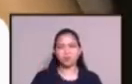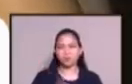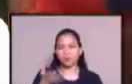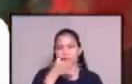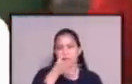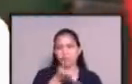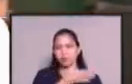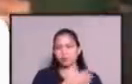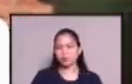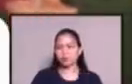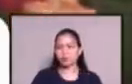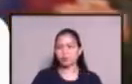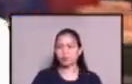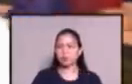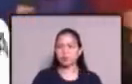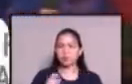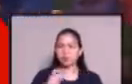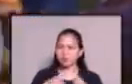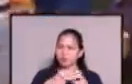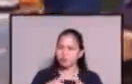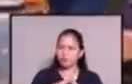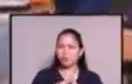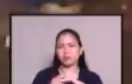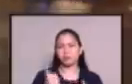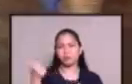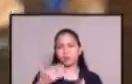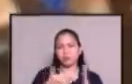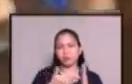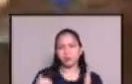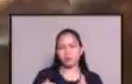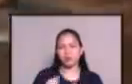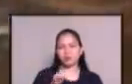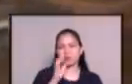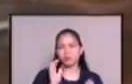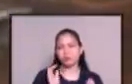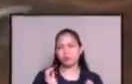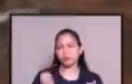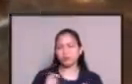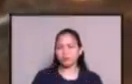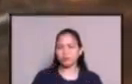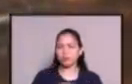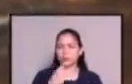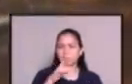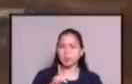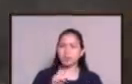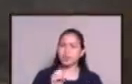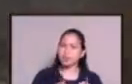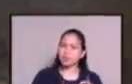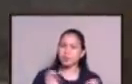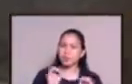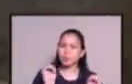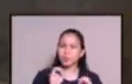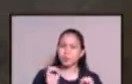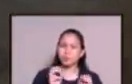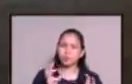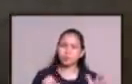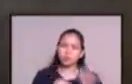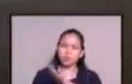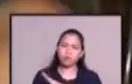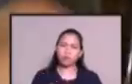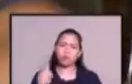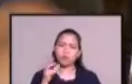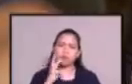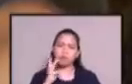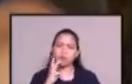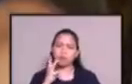pinapansin. Pati tuloy pagpasok sa eskwela ng mga bata, apektado na. Kung hindi kayo makakakuno ng tubig,